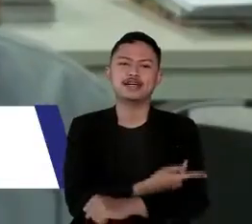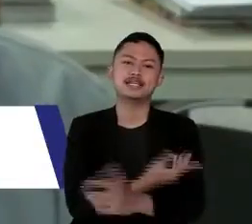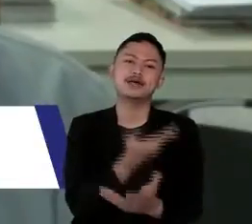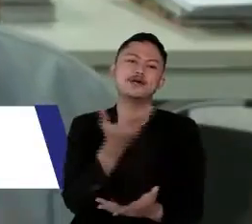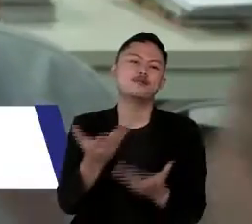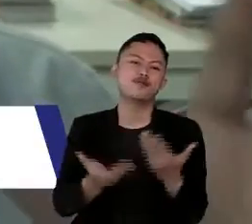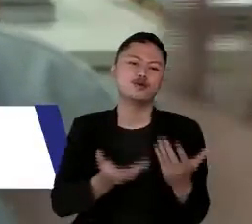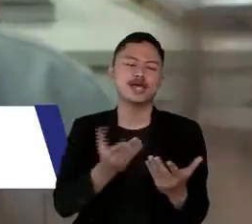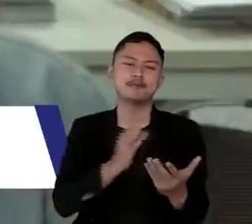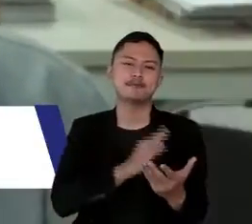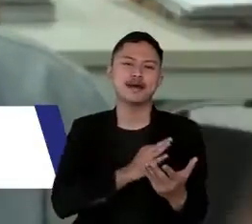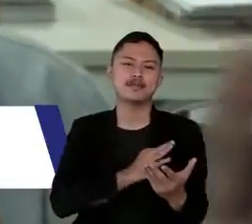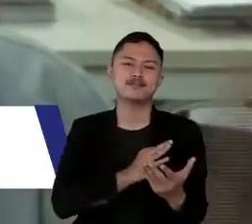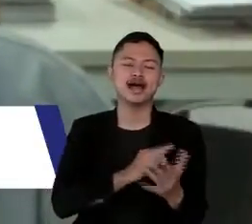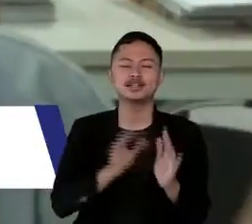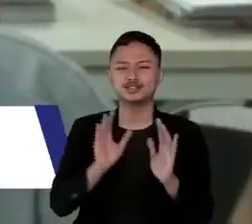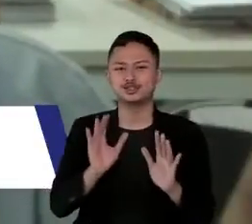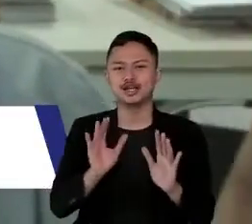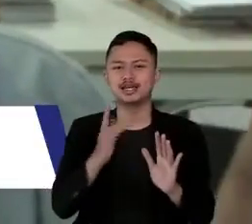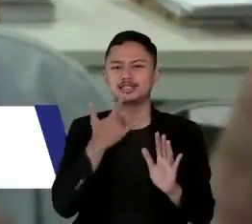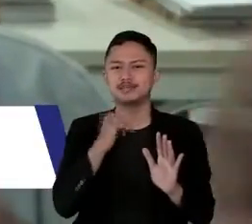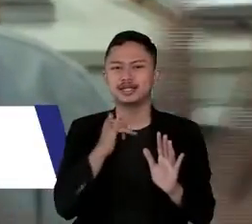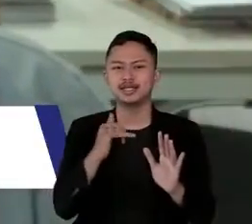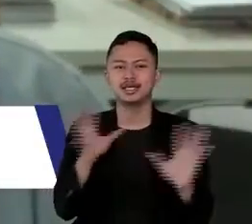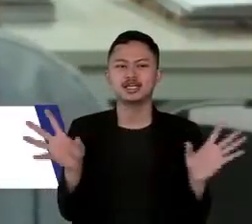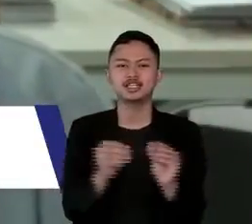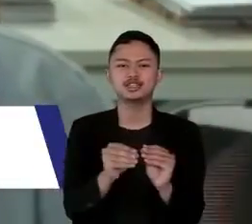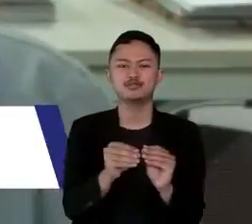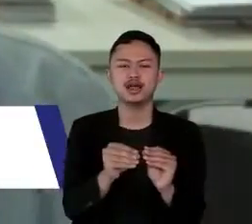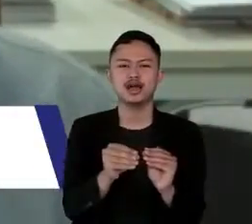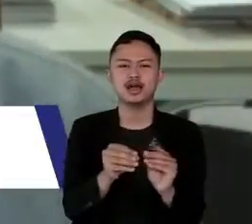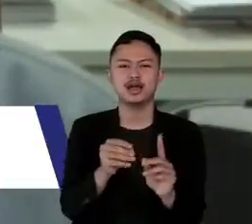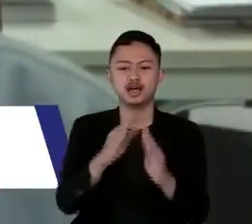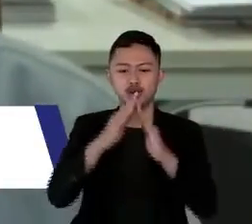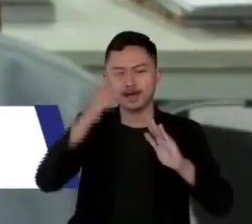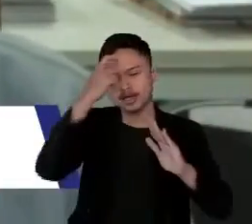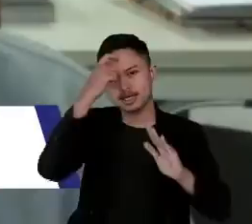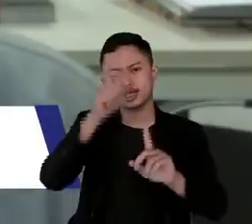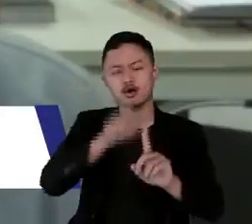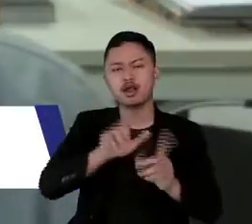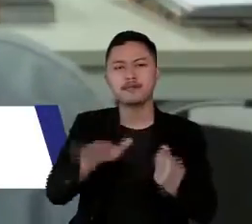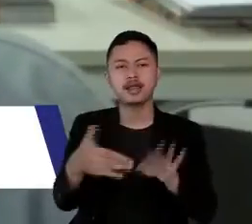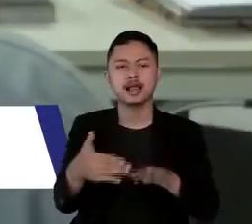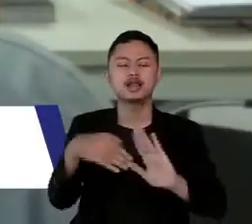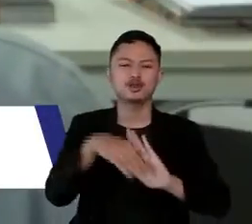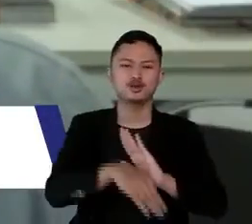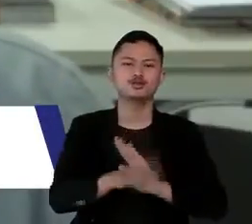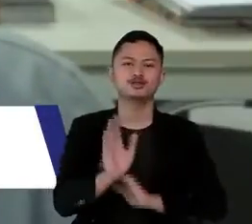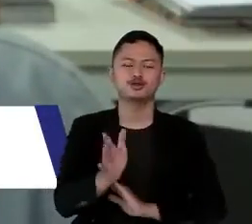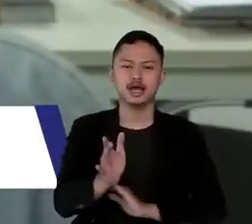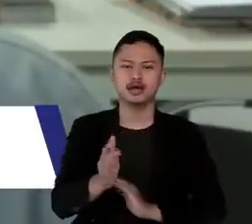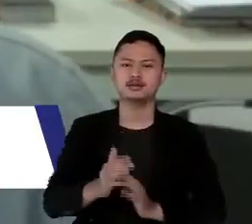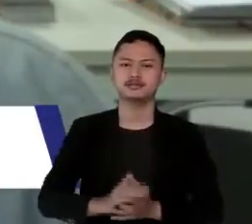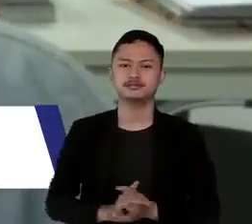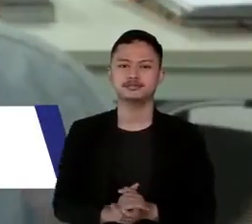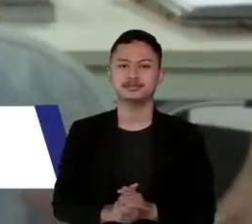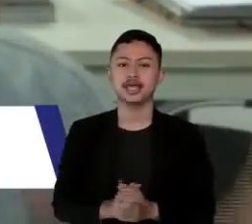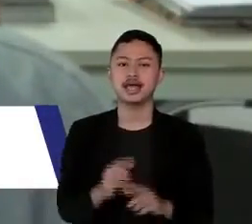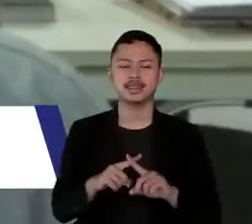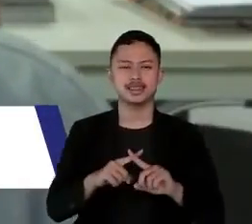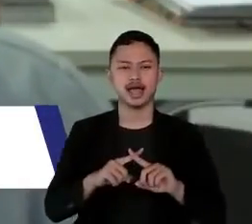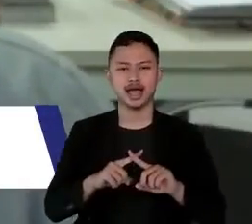nampaknya bisa menekan jumlah orang masuk rumah sakit dan jumlah orang meninggal dunia